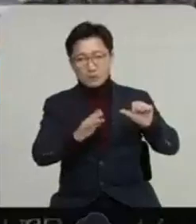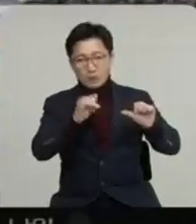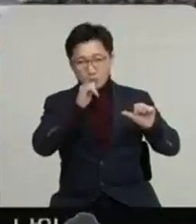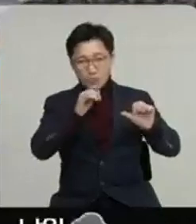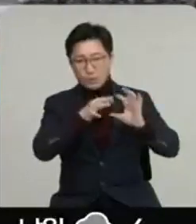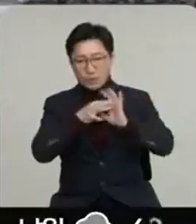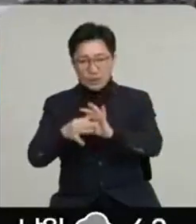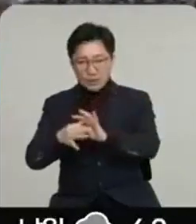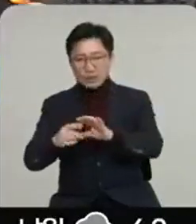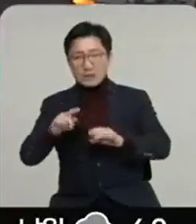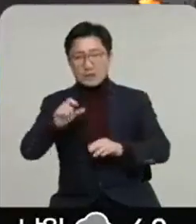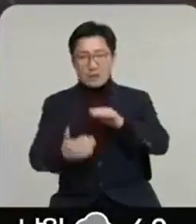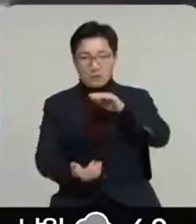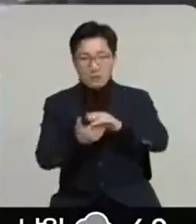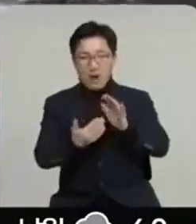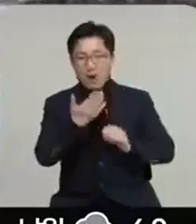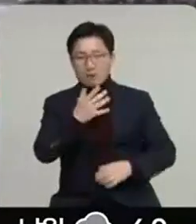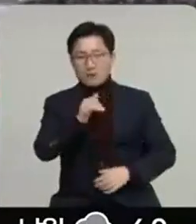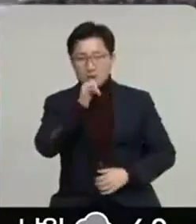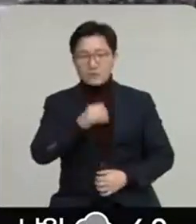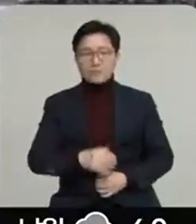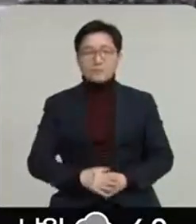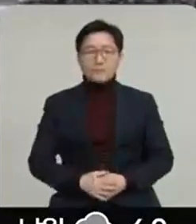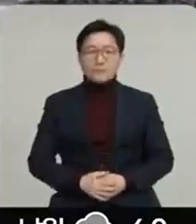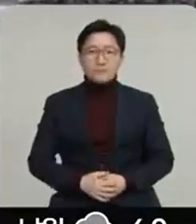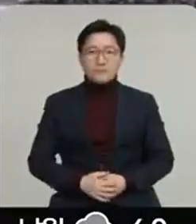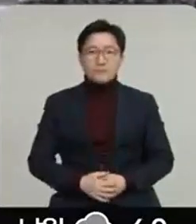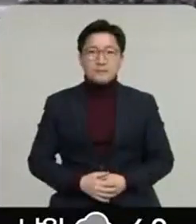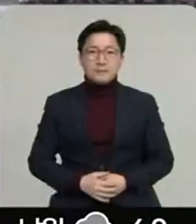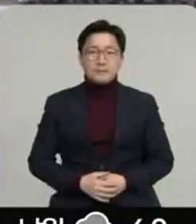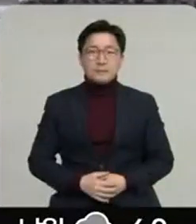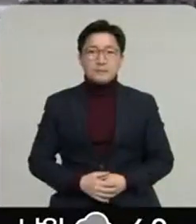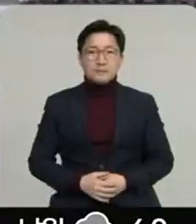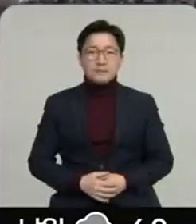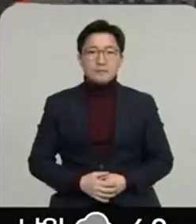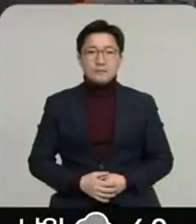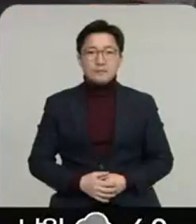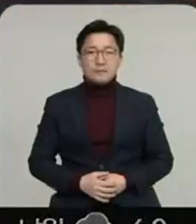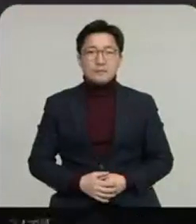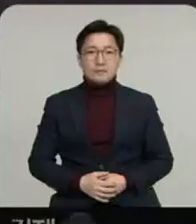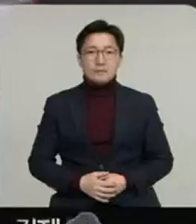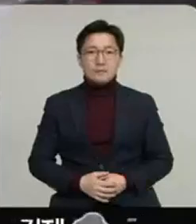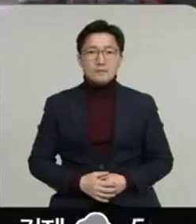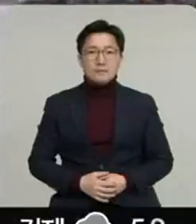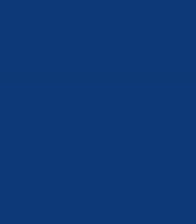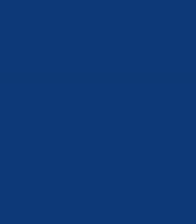것으로 예보됐습니다. 지금까지 군산 장미동에서 KBS 뉴스 오정현입니다.